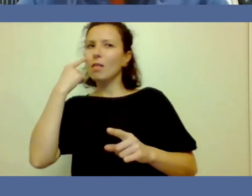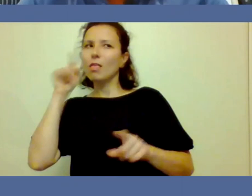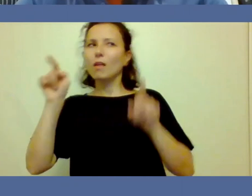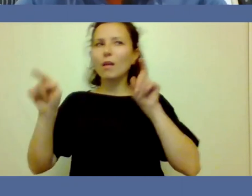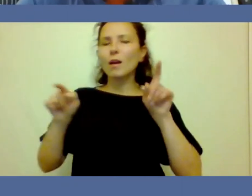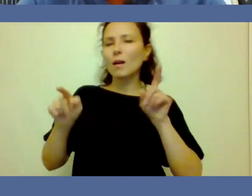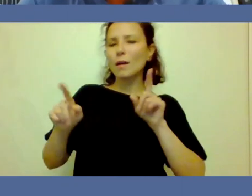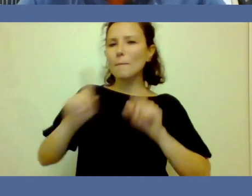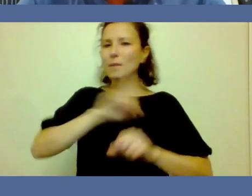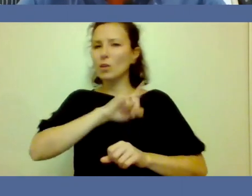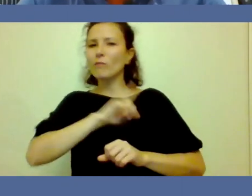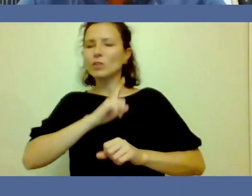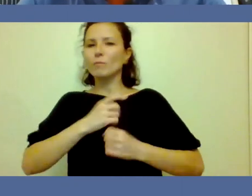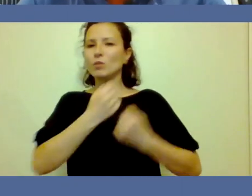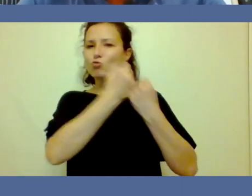zachować tron.